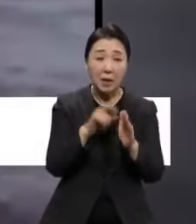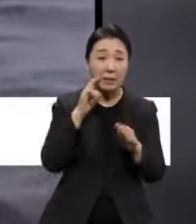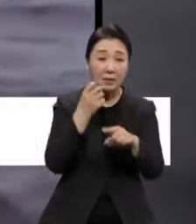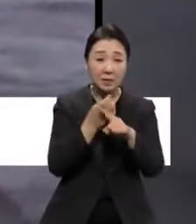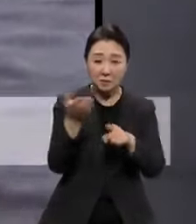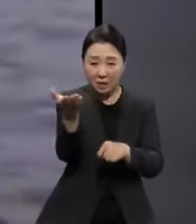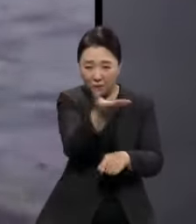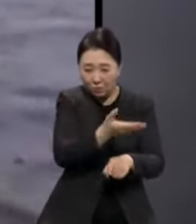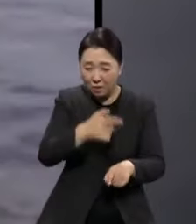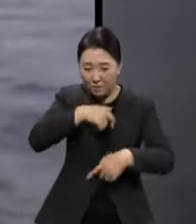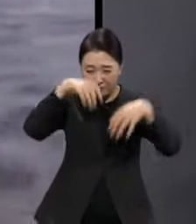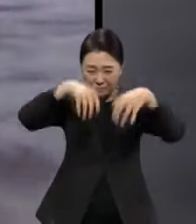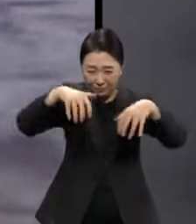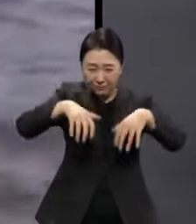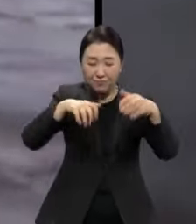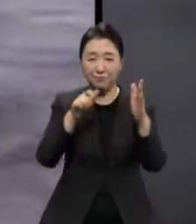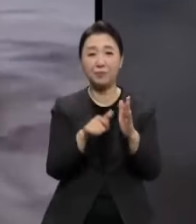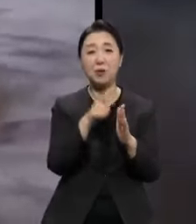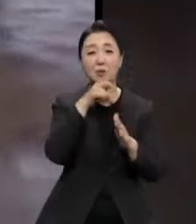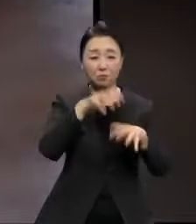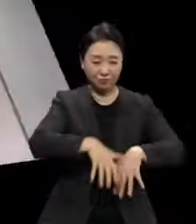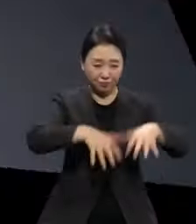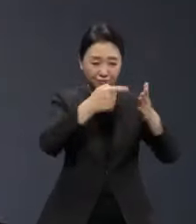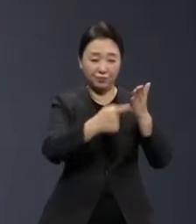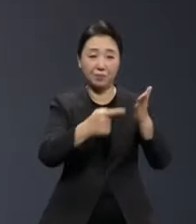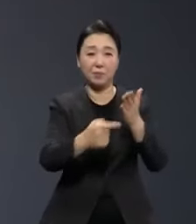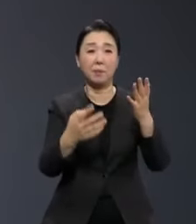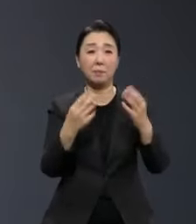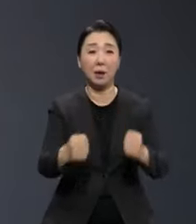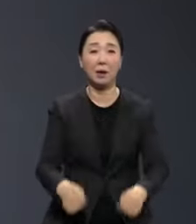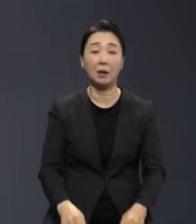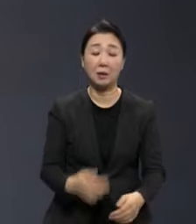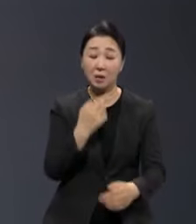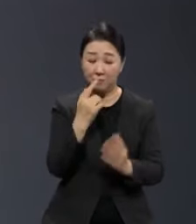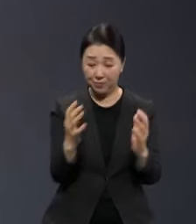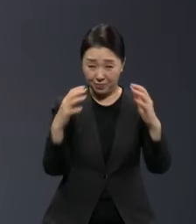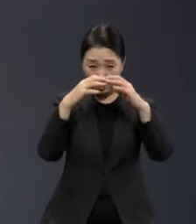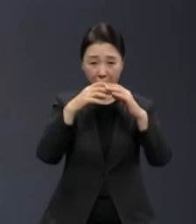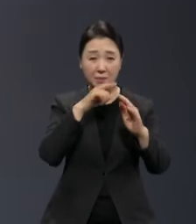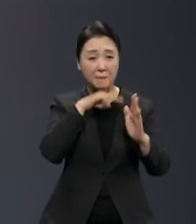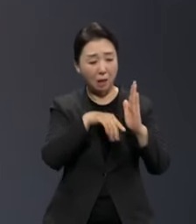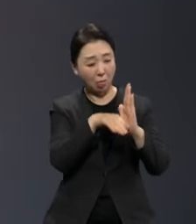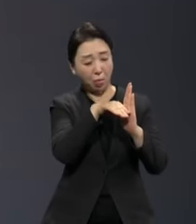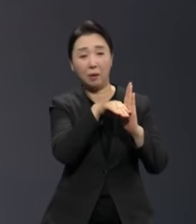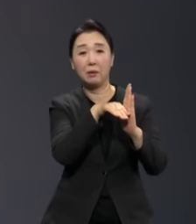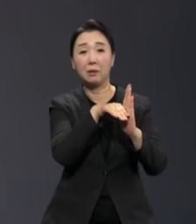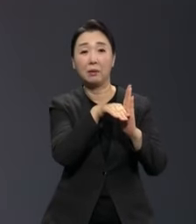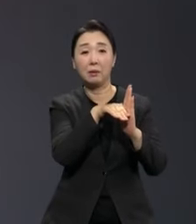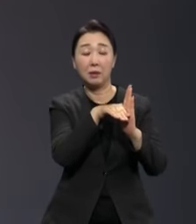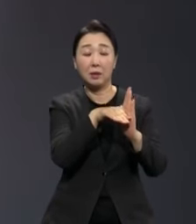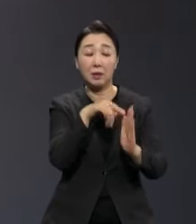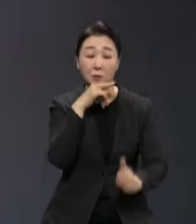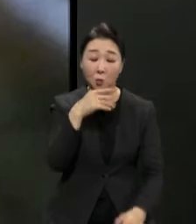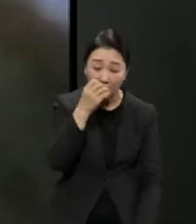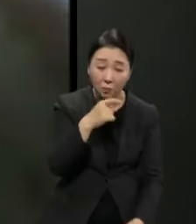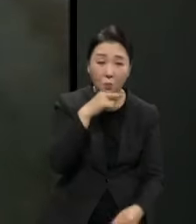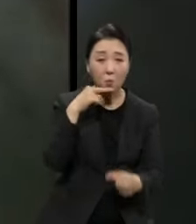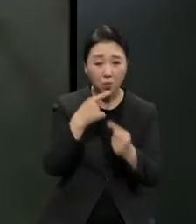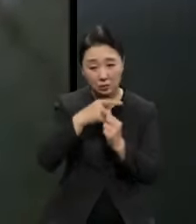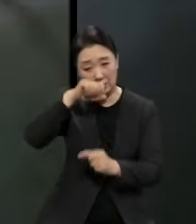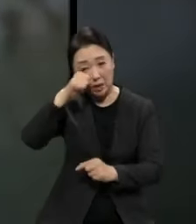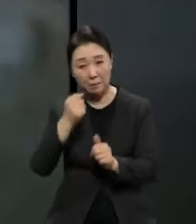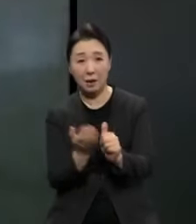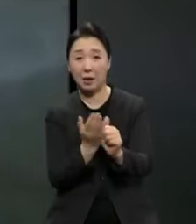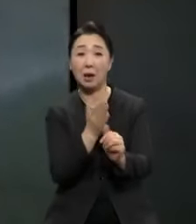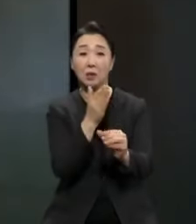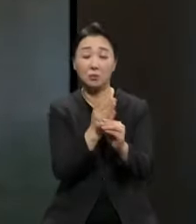많은 비가 내리면서 홍수 피해가 았습니다 비닐하우스에 절반이 잠겼습니다 토마토 고추 양파등을 제배하는